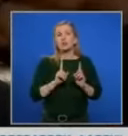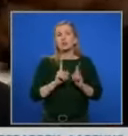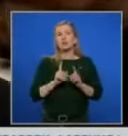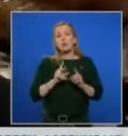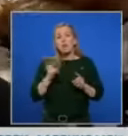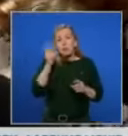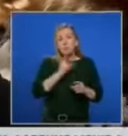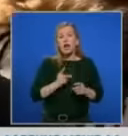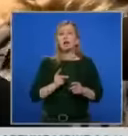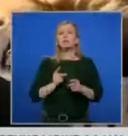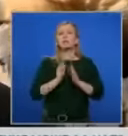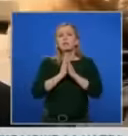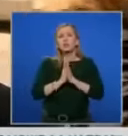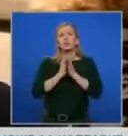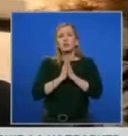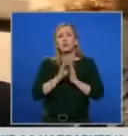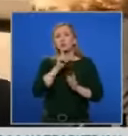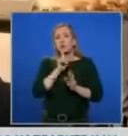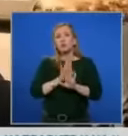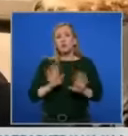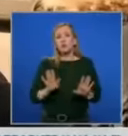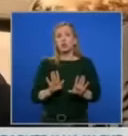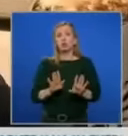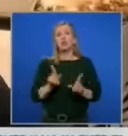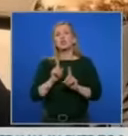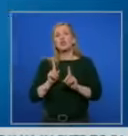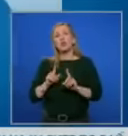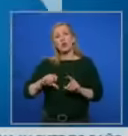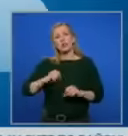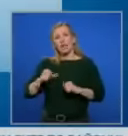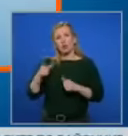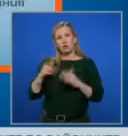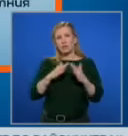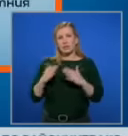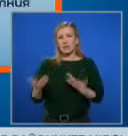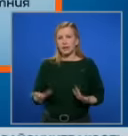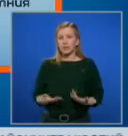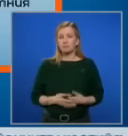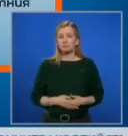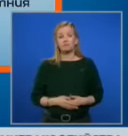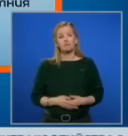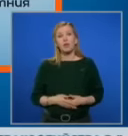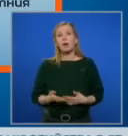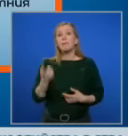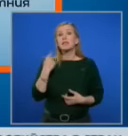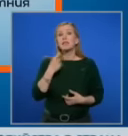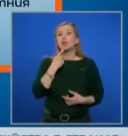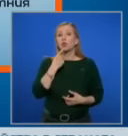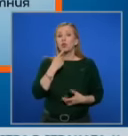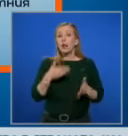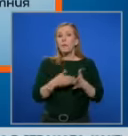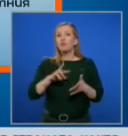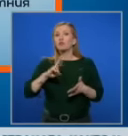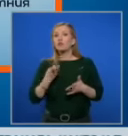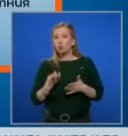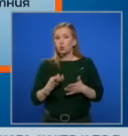разсърди съседа. Ние сме възрастни хора, не правиме диви купони с танция и музика. През есента на миналата година, по повод от друго убийство в София